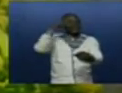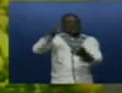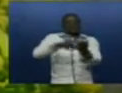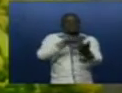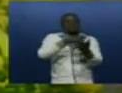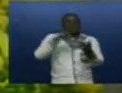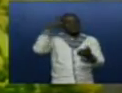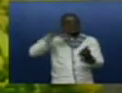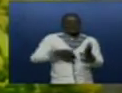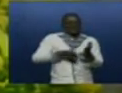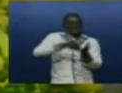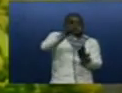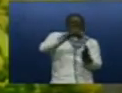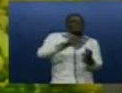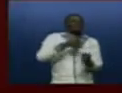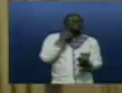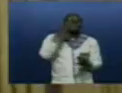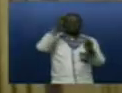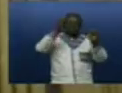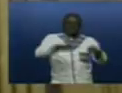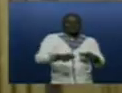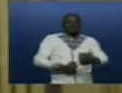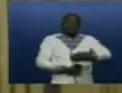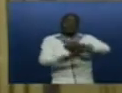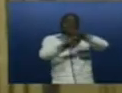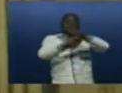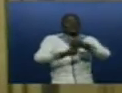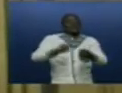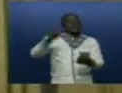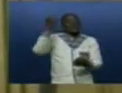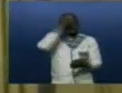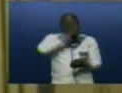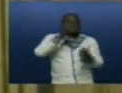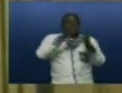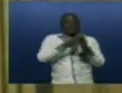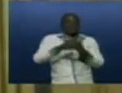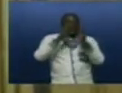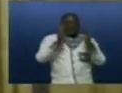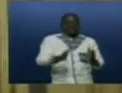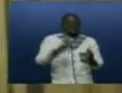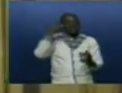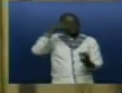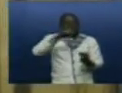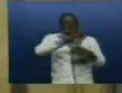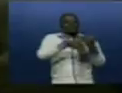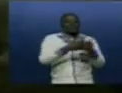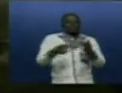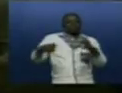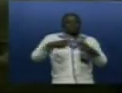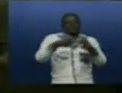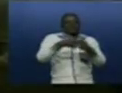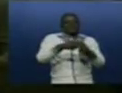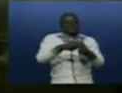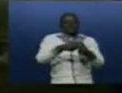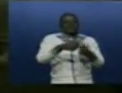de l'incapacité de Cuba à protéger les diplomates américains de la Havane de mystérieuses attaques acoustiques et électromagnétiques. Les diplomates